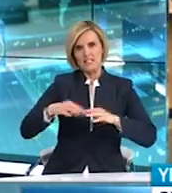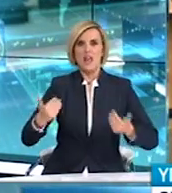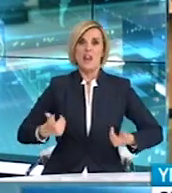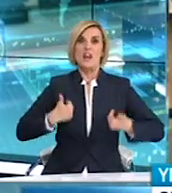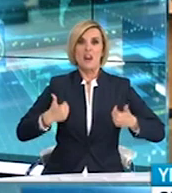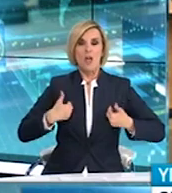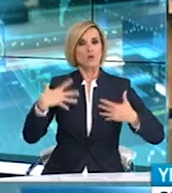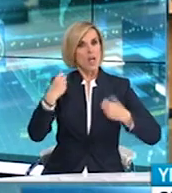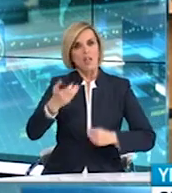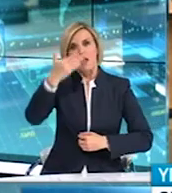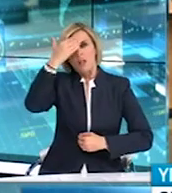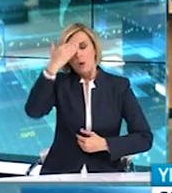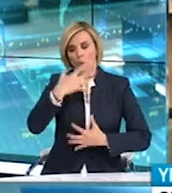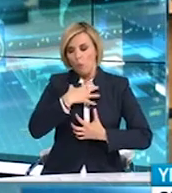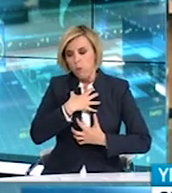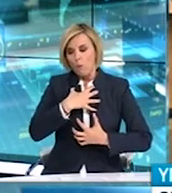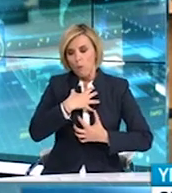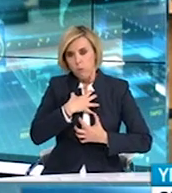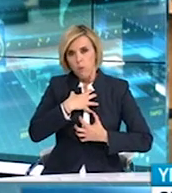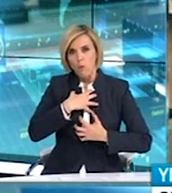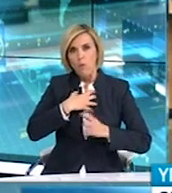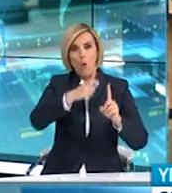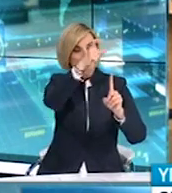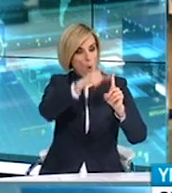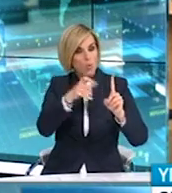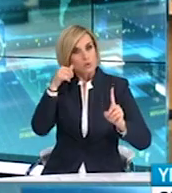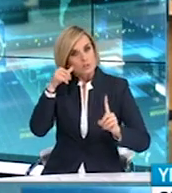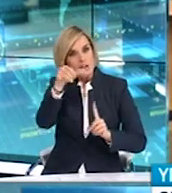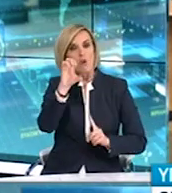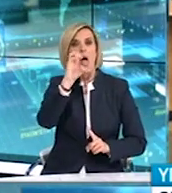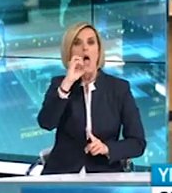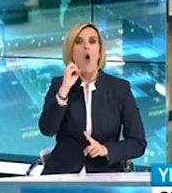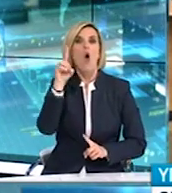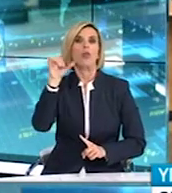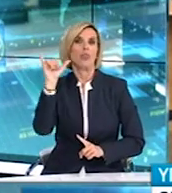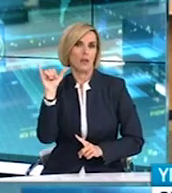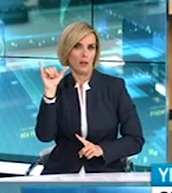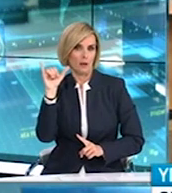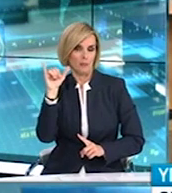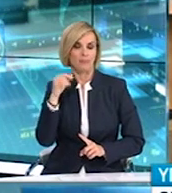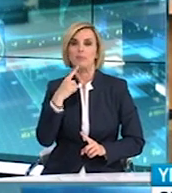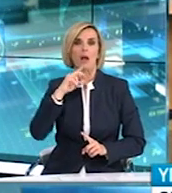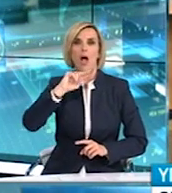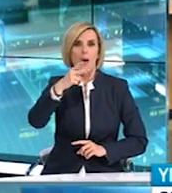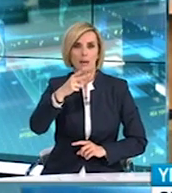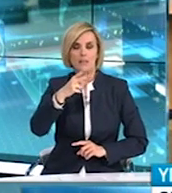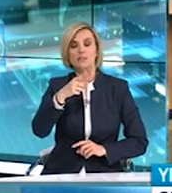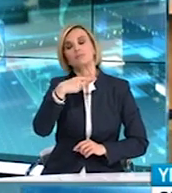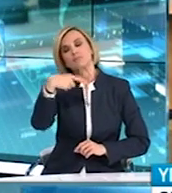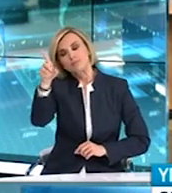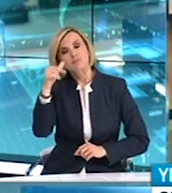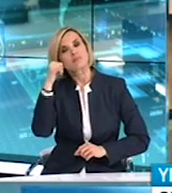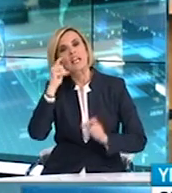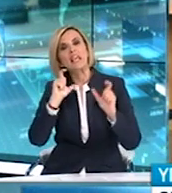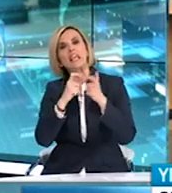πυρετό και βήχα, τηλεφώνησε στον ΕΟΔΗ για να την καθοδηγήσει. Ο ΕΟΔΗ της είπε να βρει ένα γιατρό για να την εξετάσει, αλλά ο οικογενειακός γιατρός